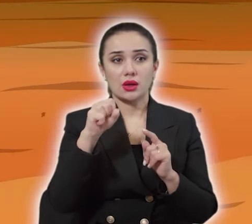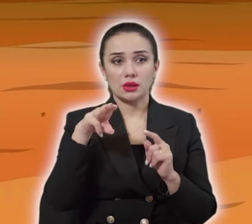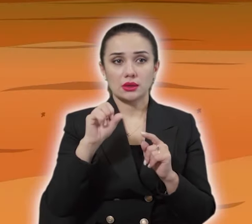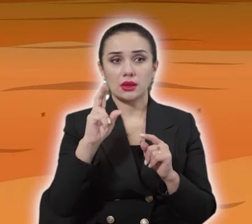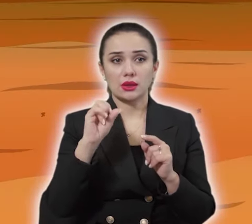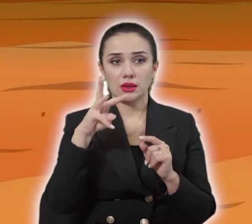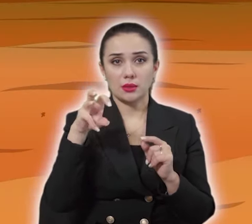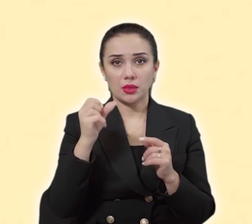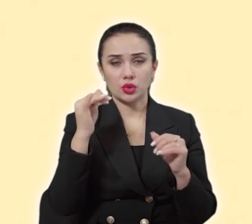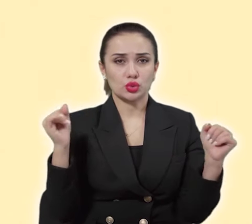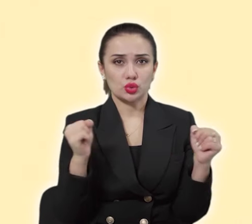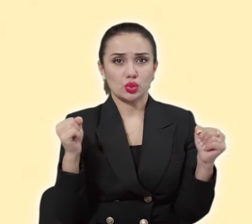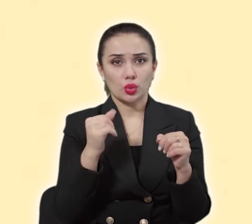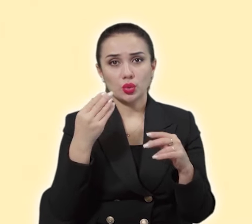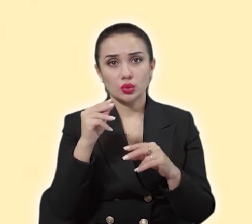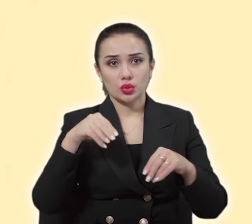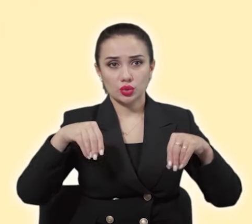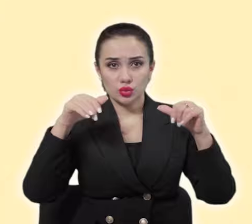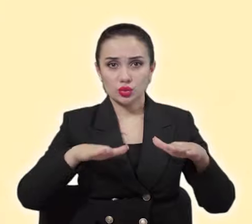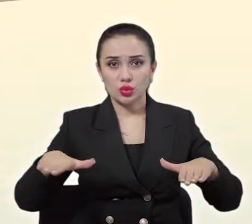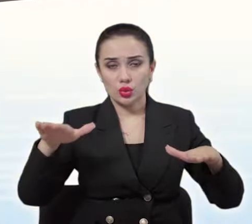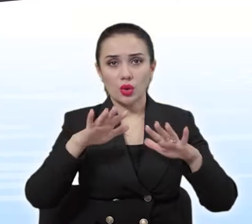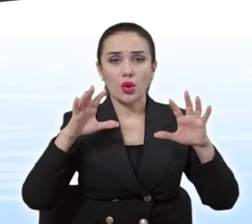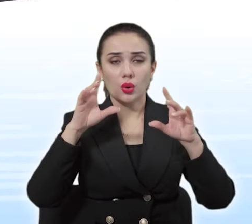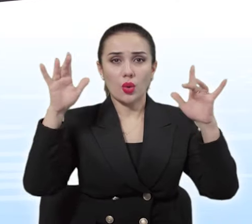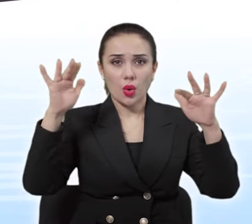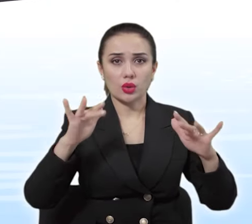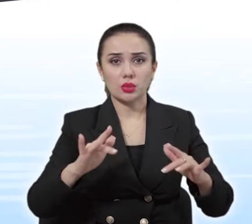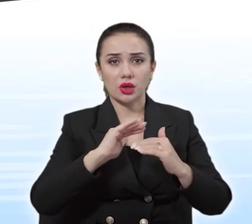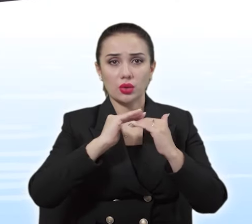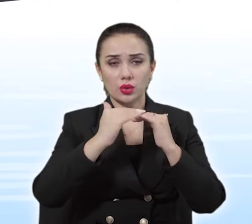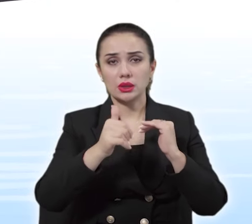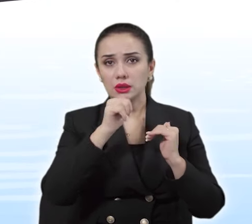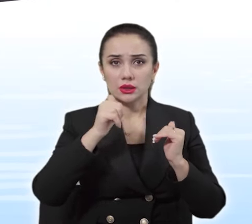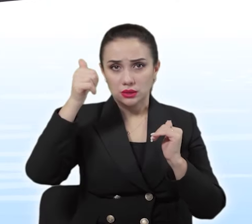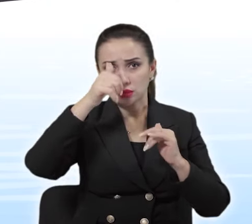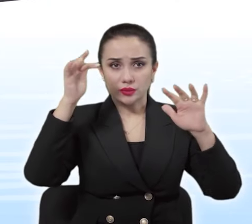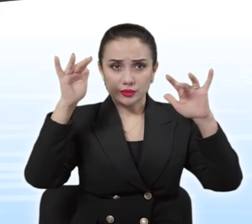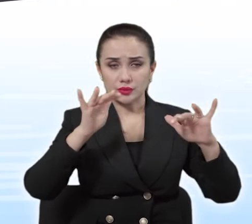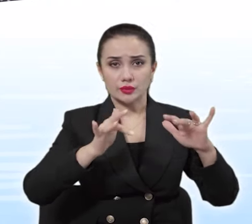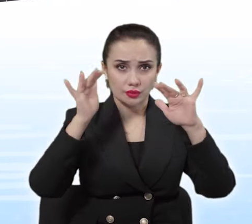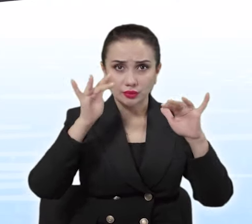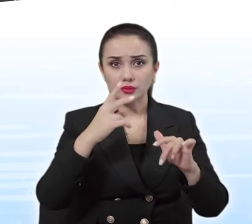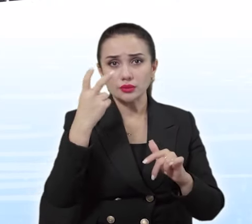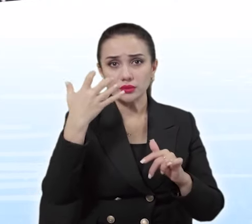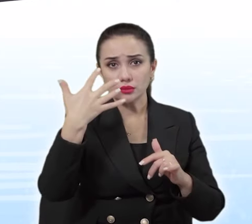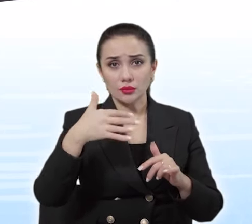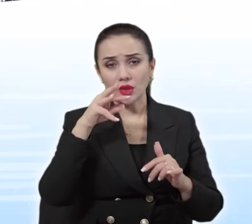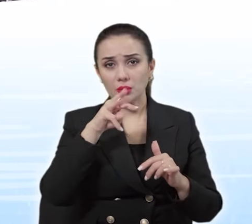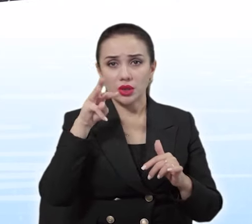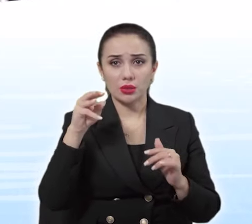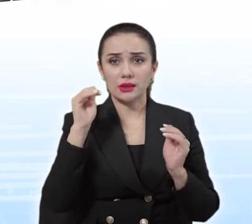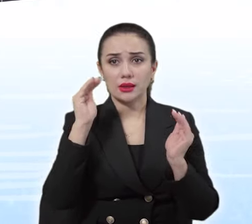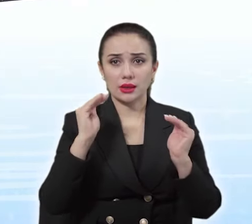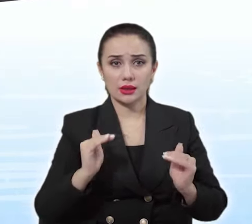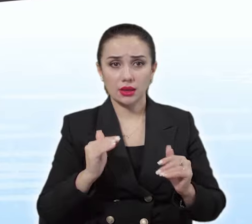Chilidagi Atakama cho'li. Sovuq cho'l. Ular qor bilan qoplangan cho'llar bo'lib, yillik yog'ingarchilik miqdori 250